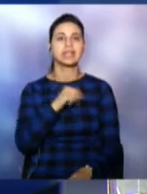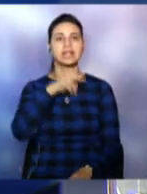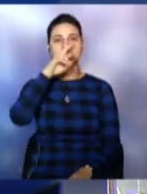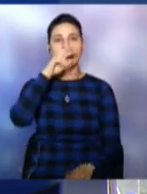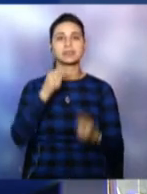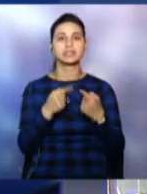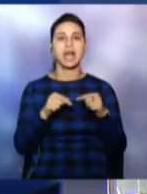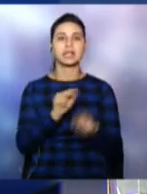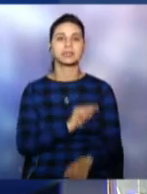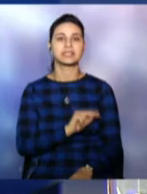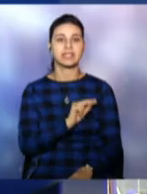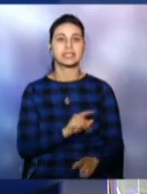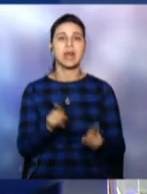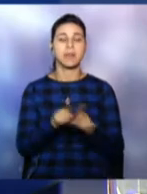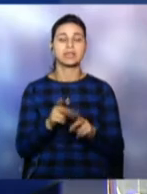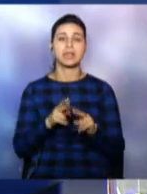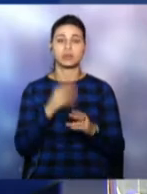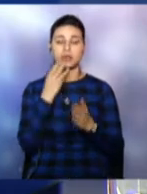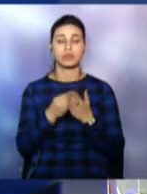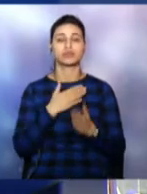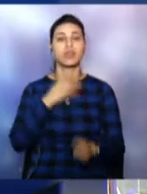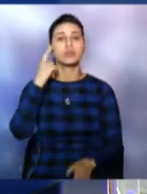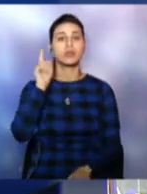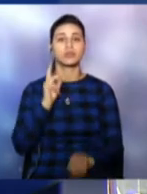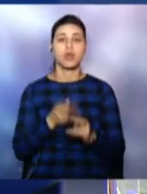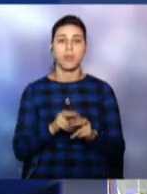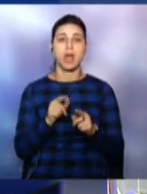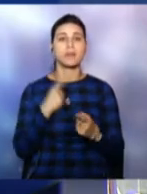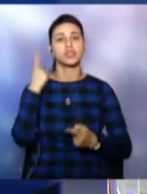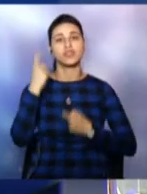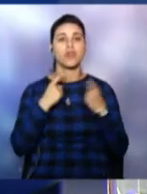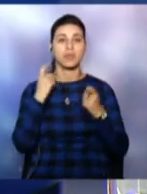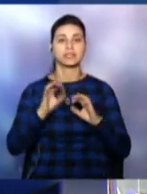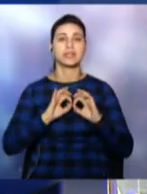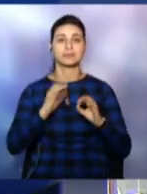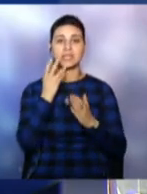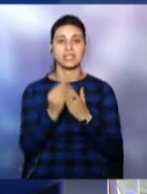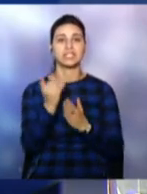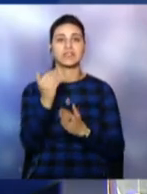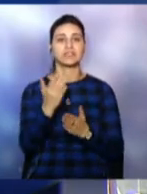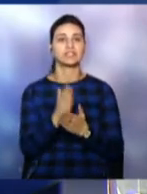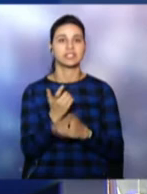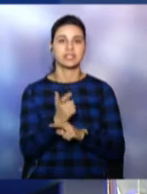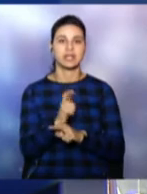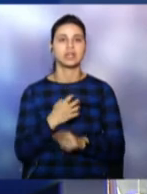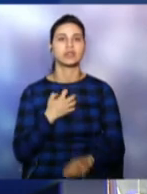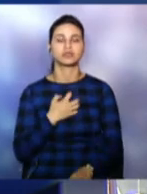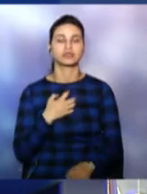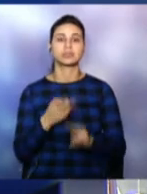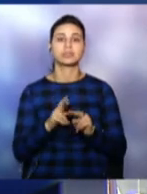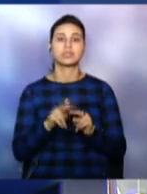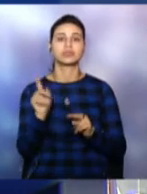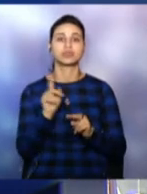წამლის ადმინისტრაციამაც. შესაბამისად, ჩვენ ჩავთვალეთ, რომ ამ ინფორმაციის გაზიარება თქვენთვის არის მნიშვნელოვანი იმისათვის,